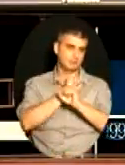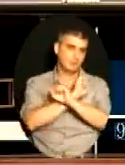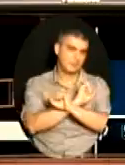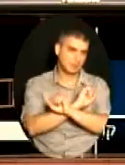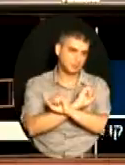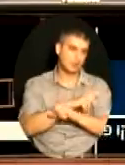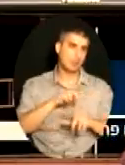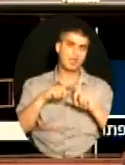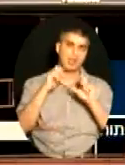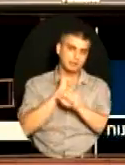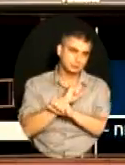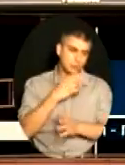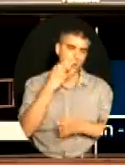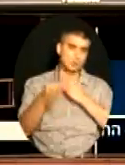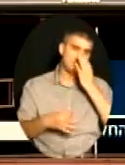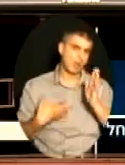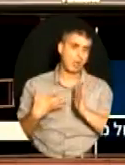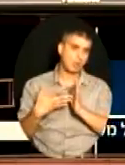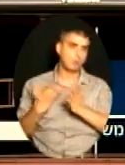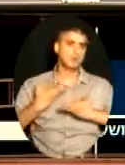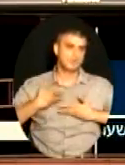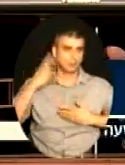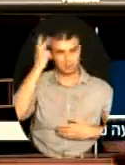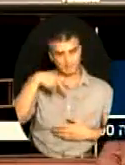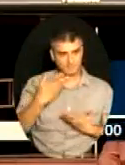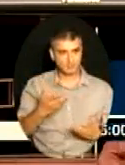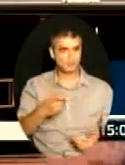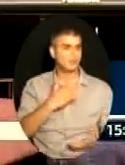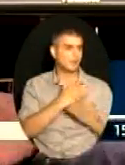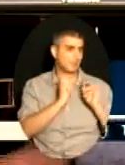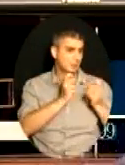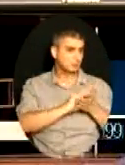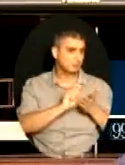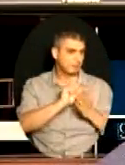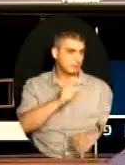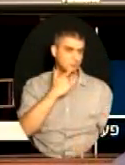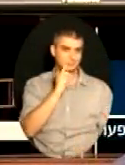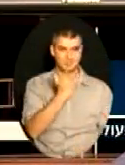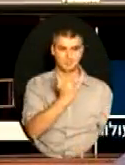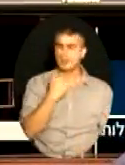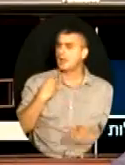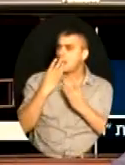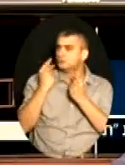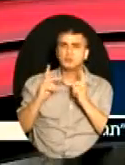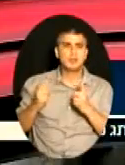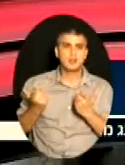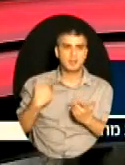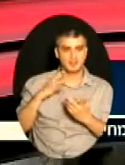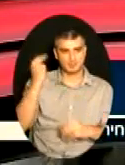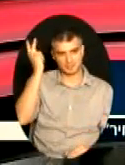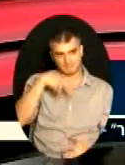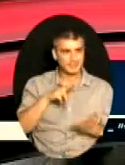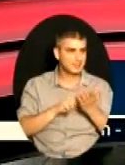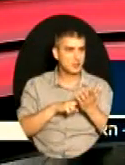בית, עצרו, חקרו, קיבלו, הבינו את העסק. יוגש לי... נגד כתב אישום? אני מניח שכן. אני בחשד מניח. למה? כי פה, אם הבנתי נכון,